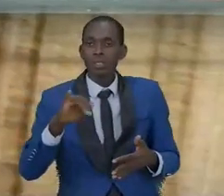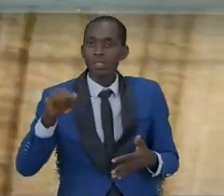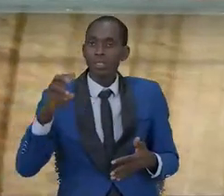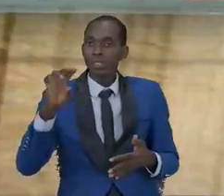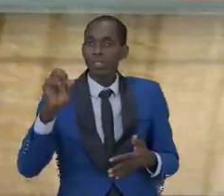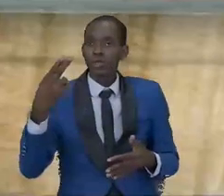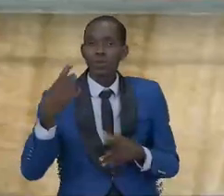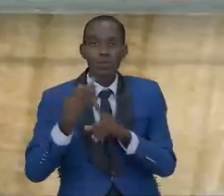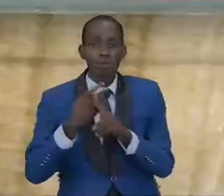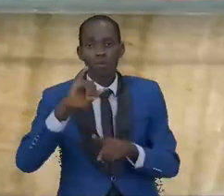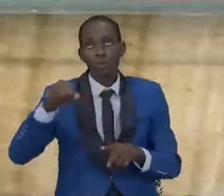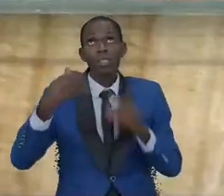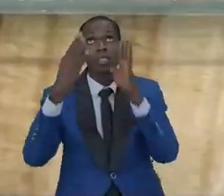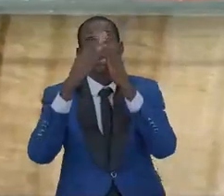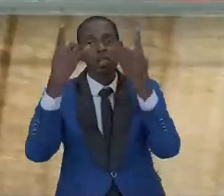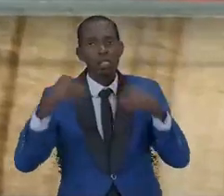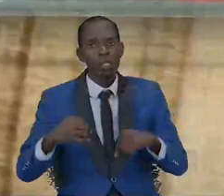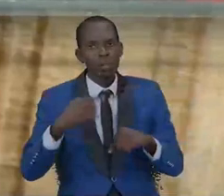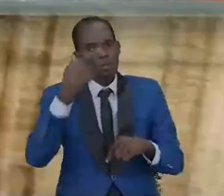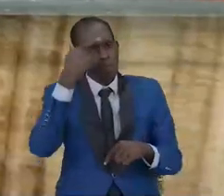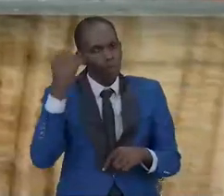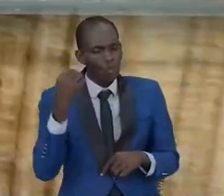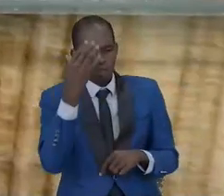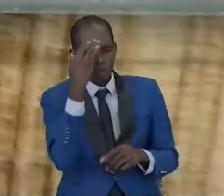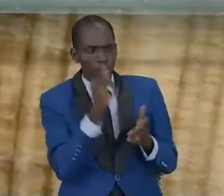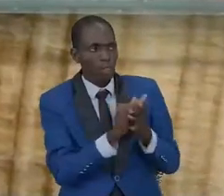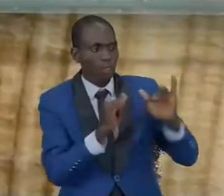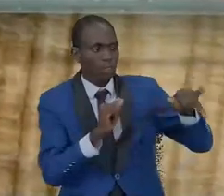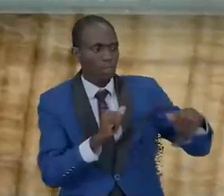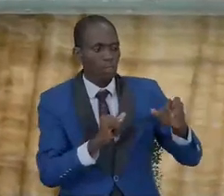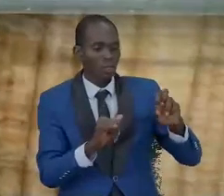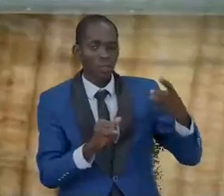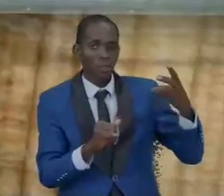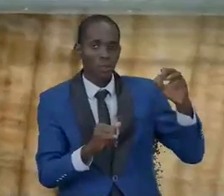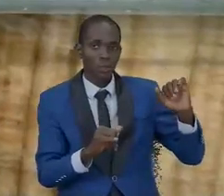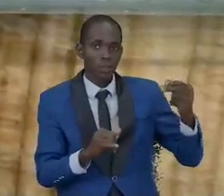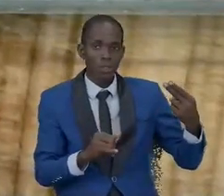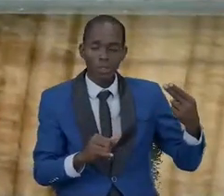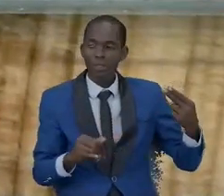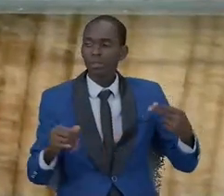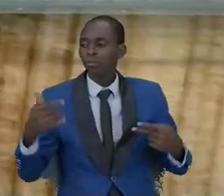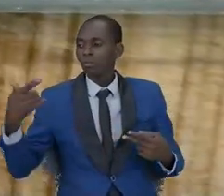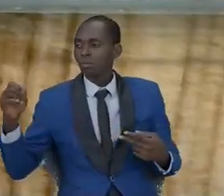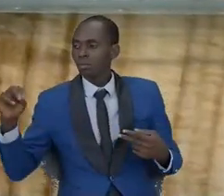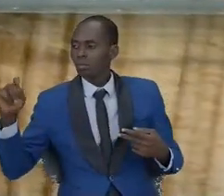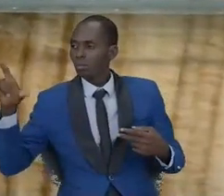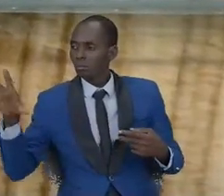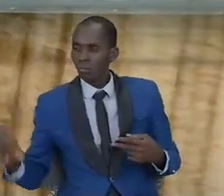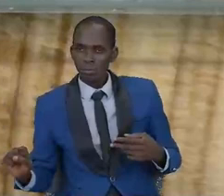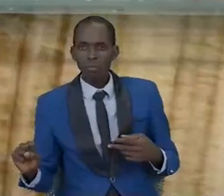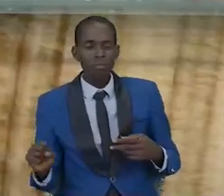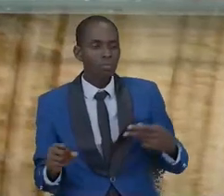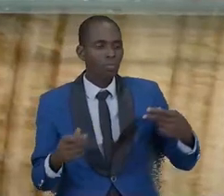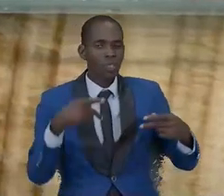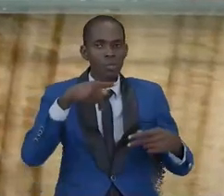parce qu'il croyait il sait que le que j'ai fou ou par n'importe qui d'entre